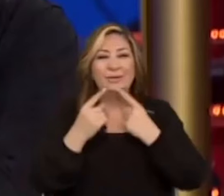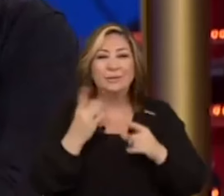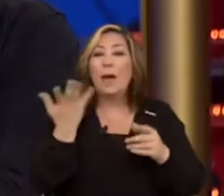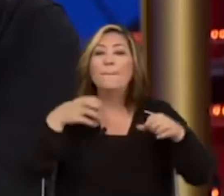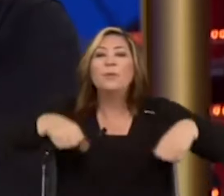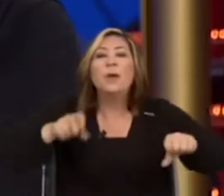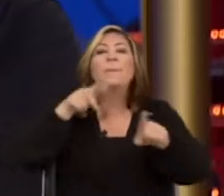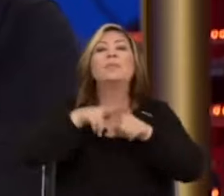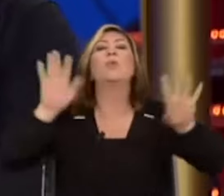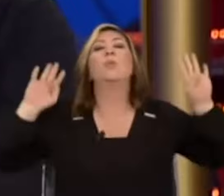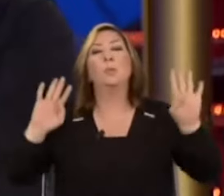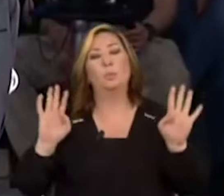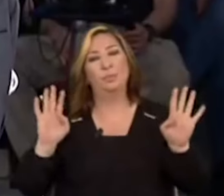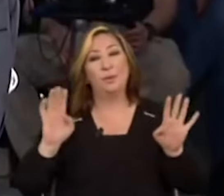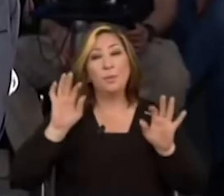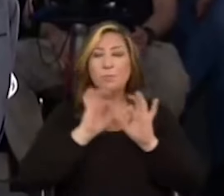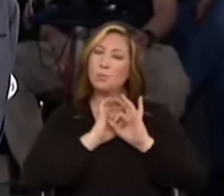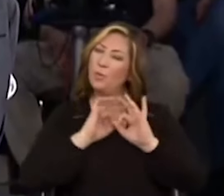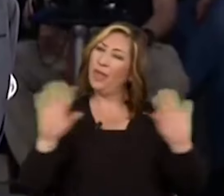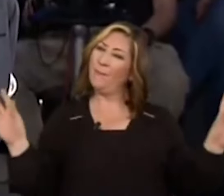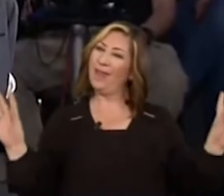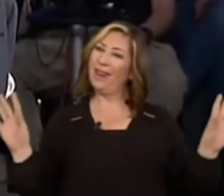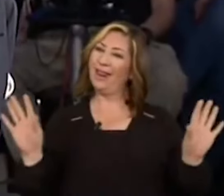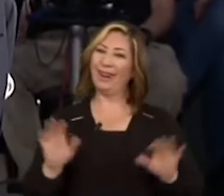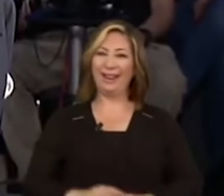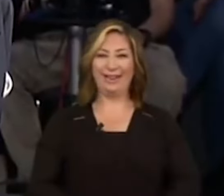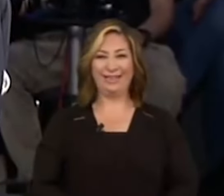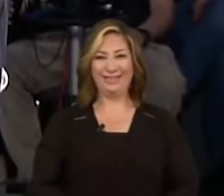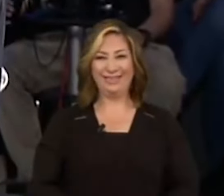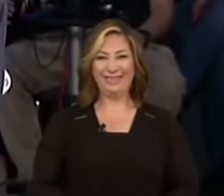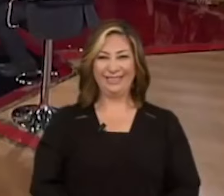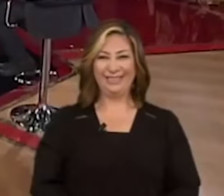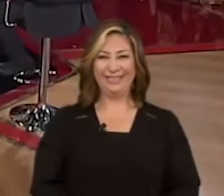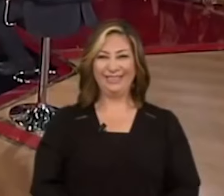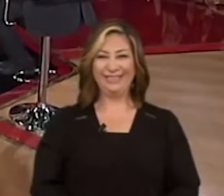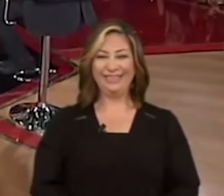bilmiyorum. Evet. Mükemmel. Mükemmel. Merakla bekliyorum.